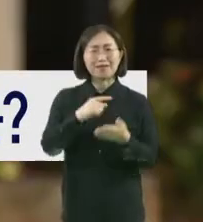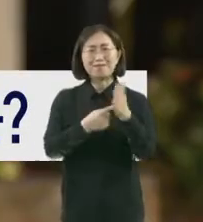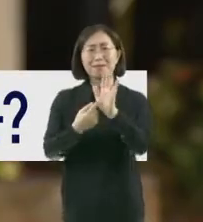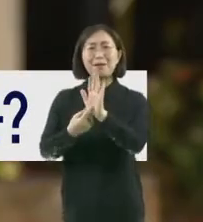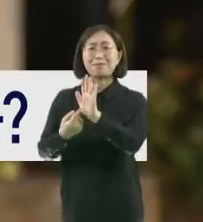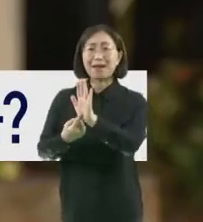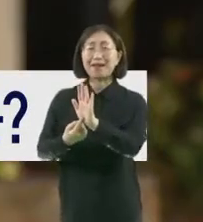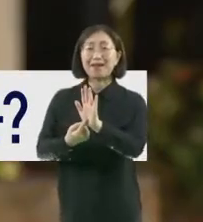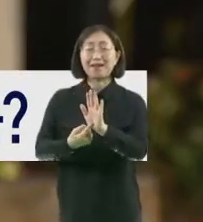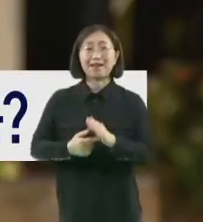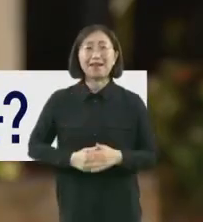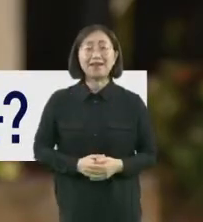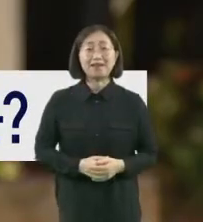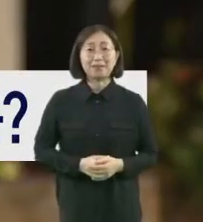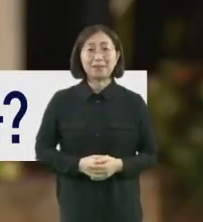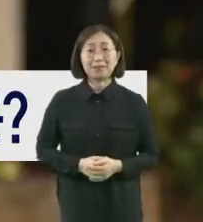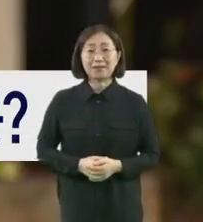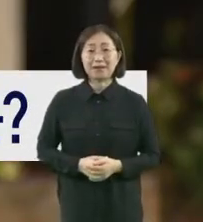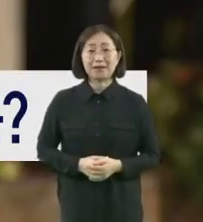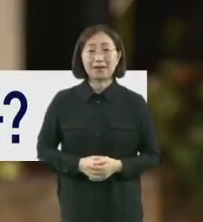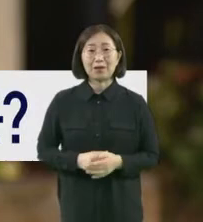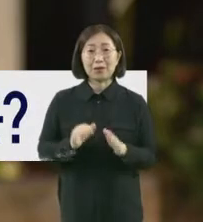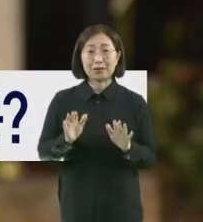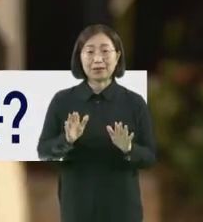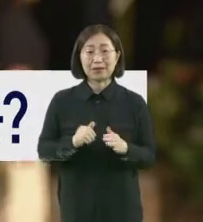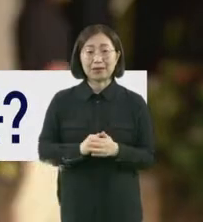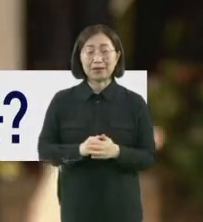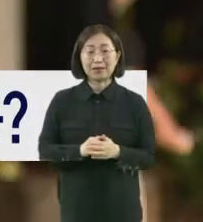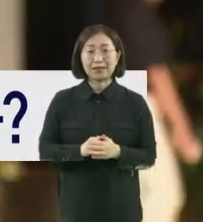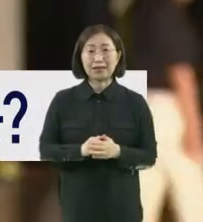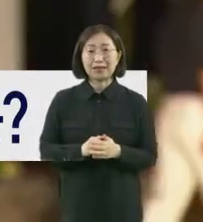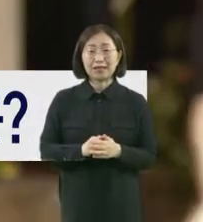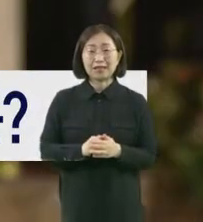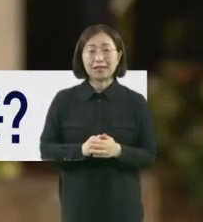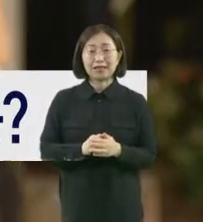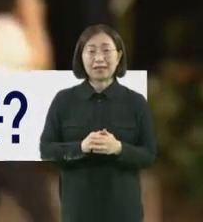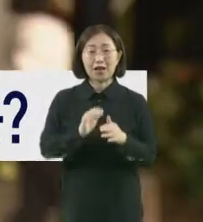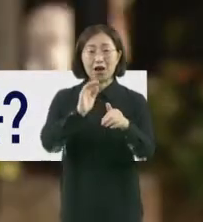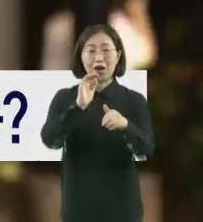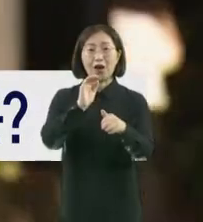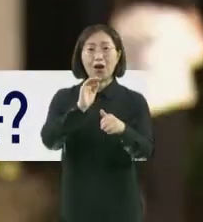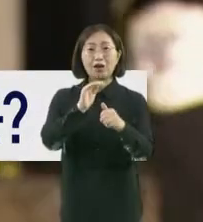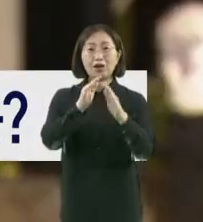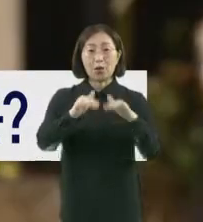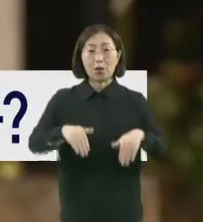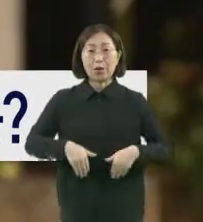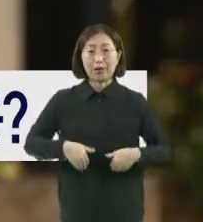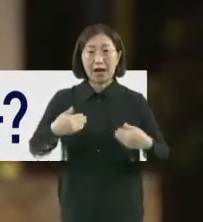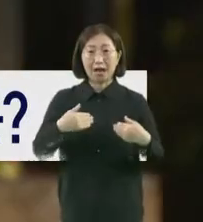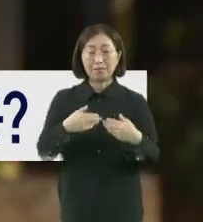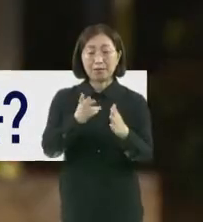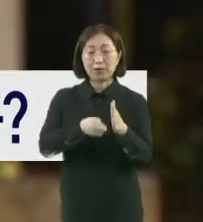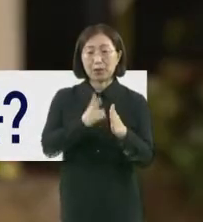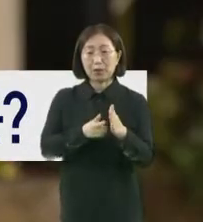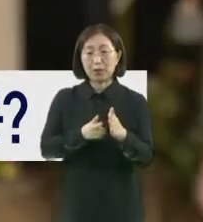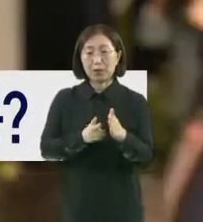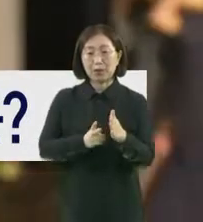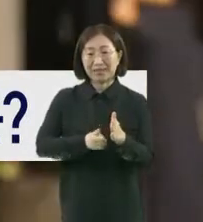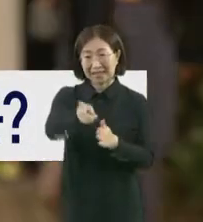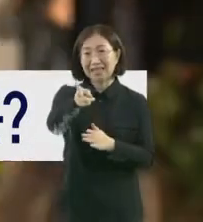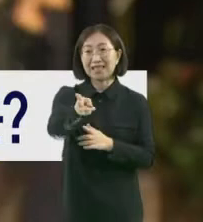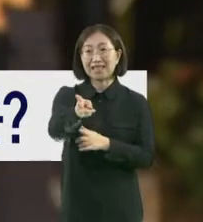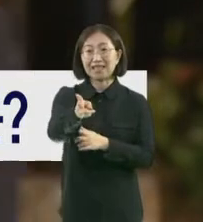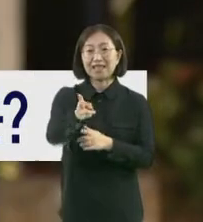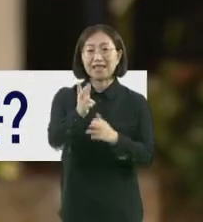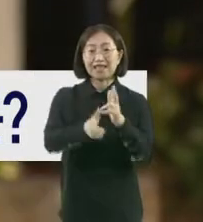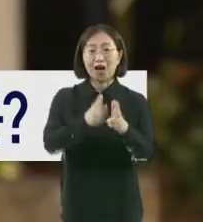있습니다. 우선 오늘 경우도 지금 호남 저 고속철 그 직선화 사업이